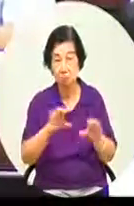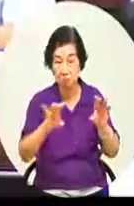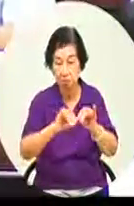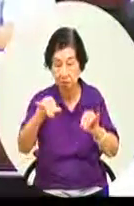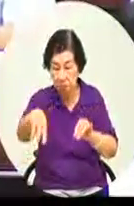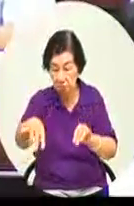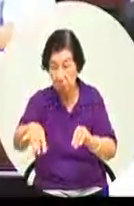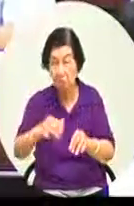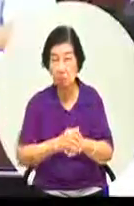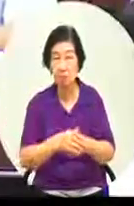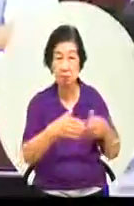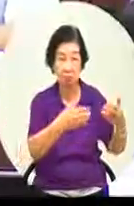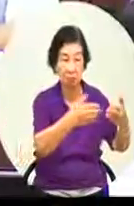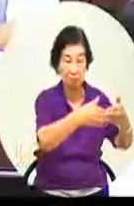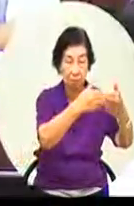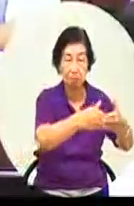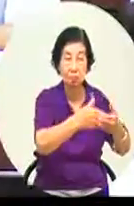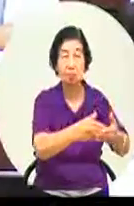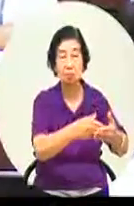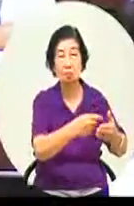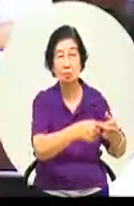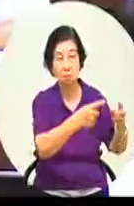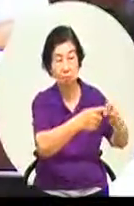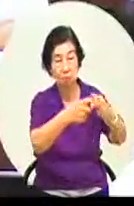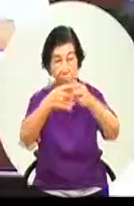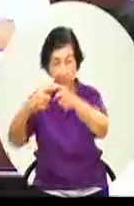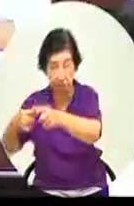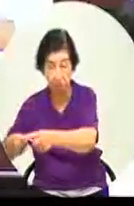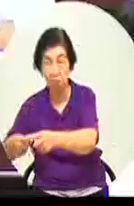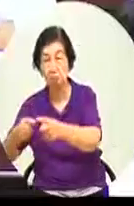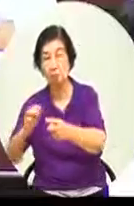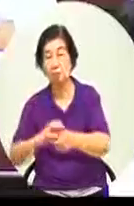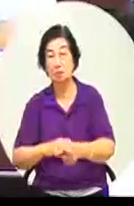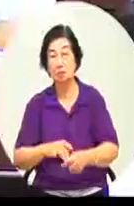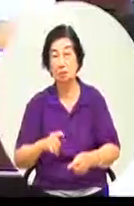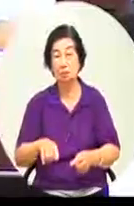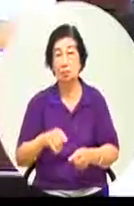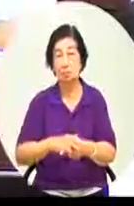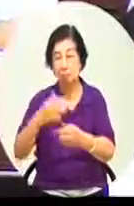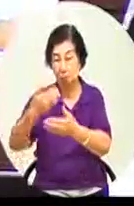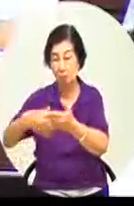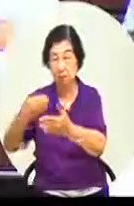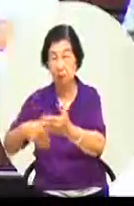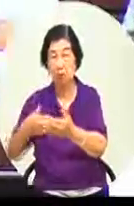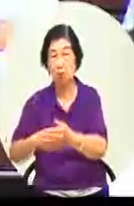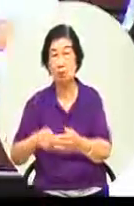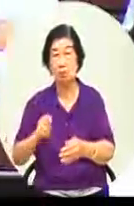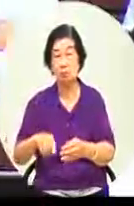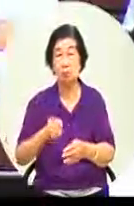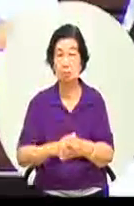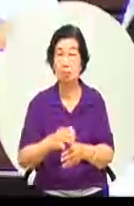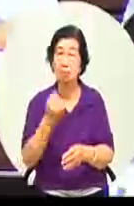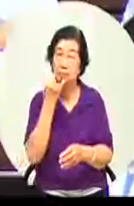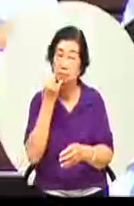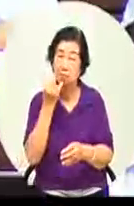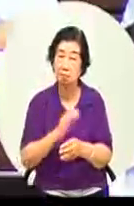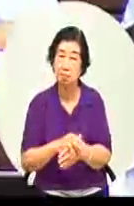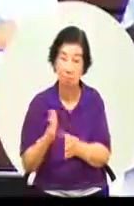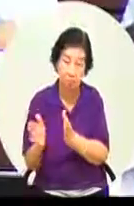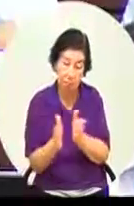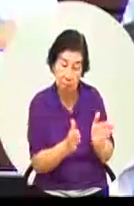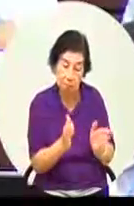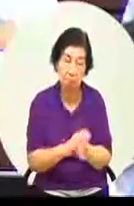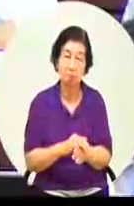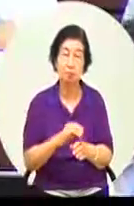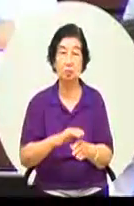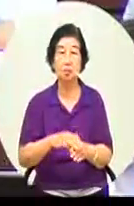客来最主要的客源的部分，如果因为这样而减少，我们也希望能够做一些整顿或者重新整理的这样的一个工